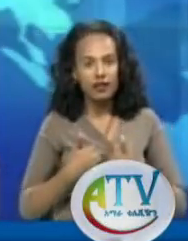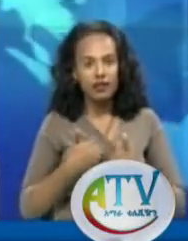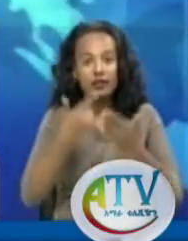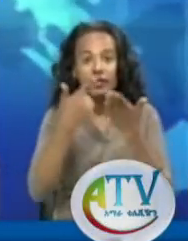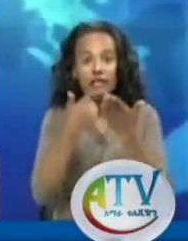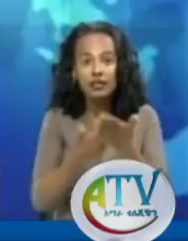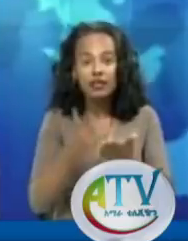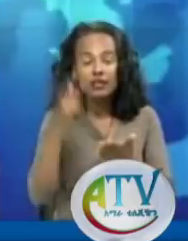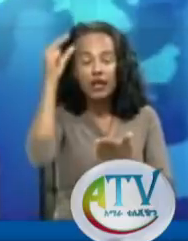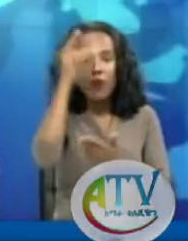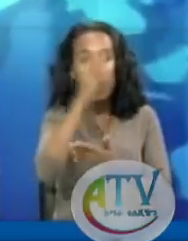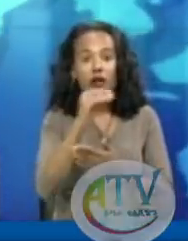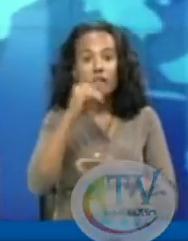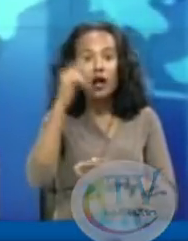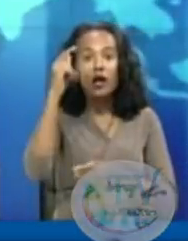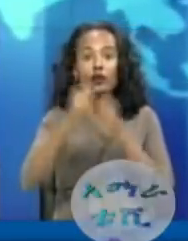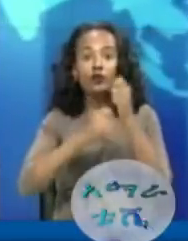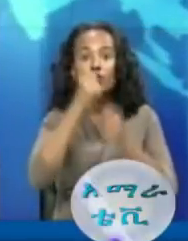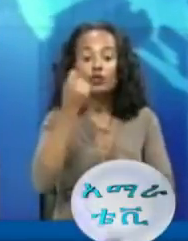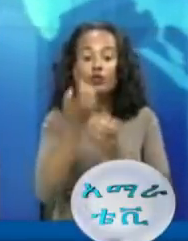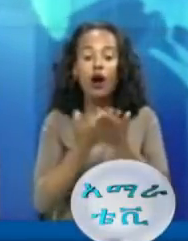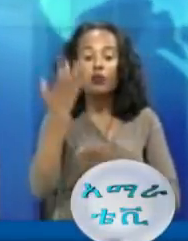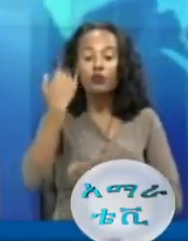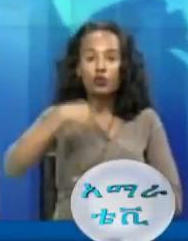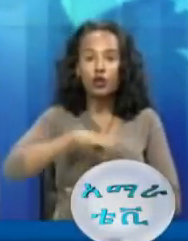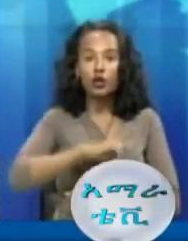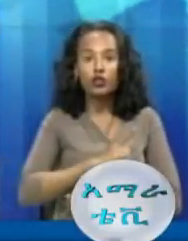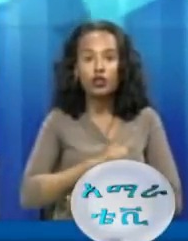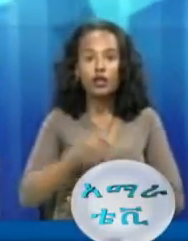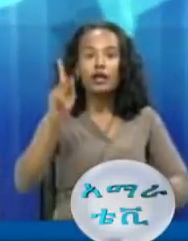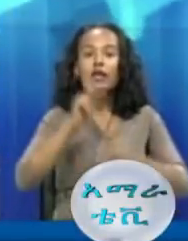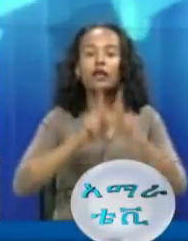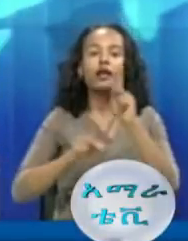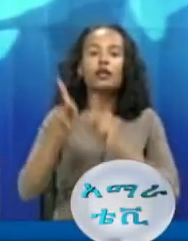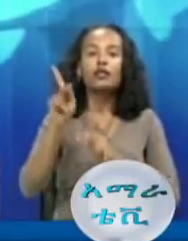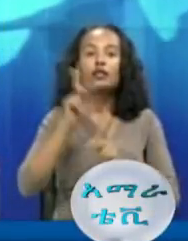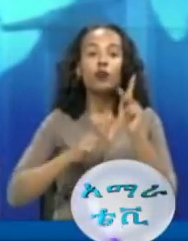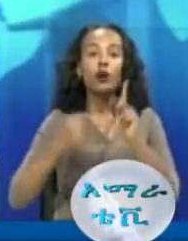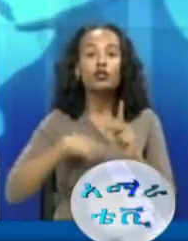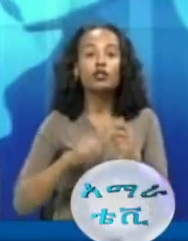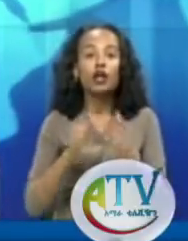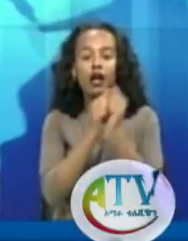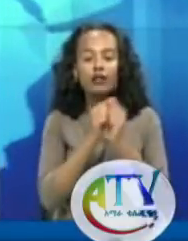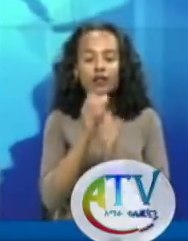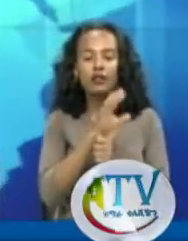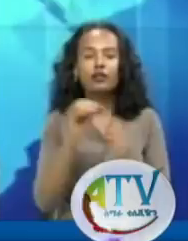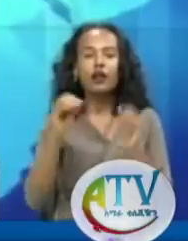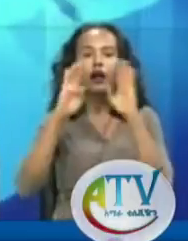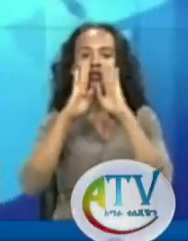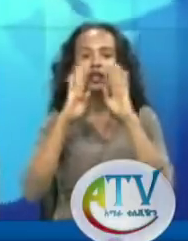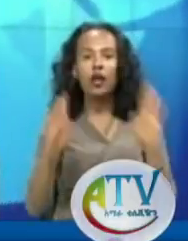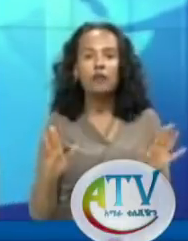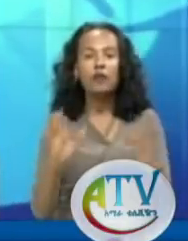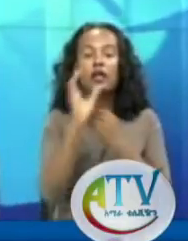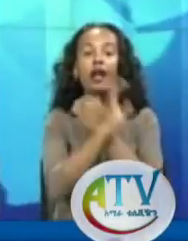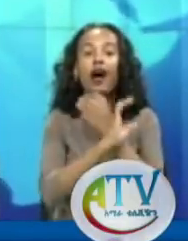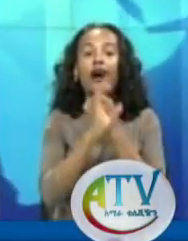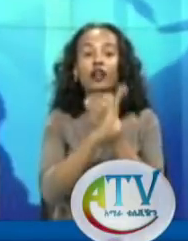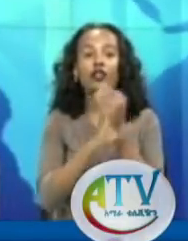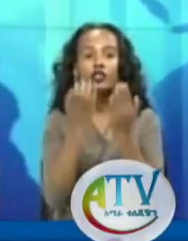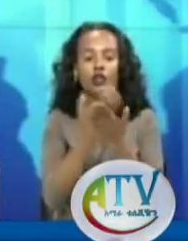እነዚህን የባህልና የቱሪዝም ሀብቶቻችንን ለህዝባችን አንድነትና ሰላም ለሀገራችን